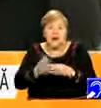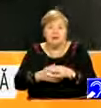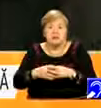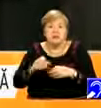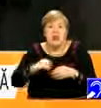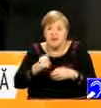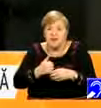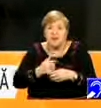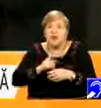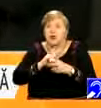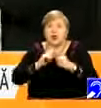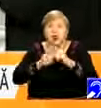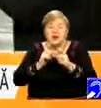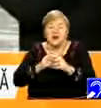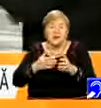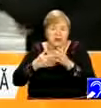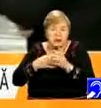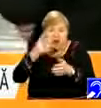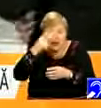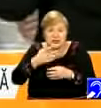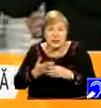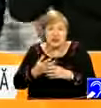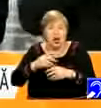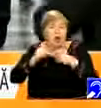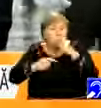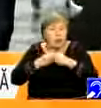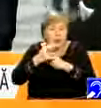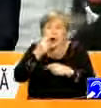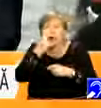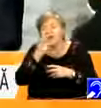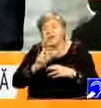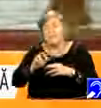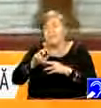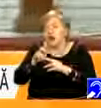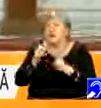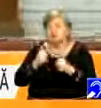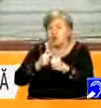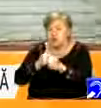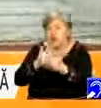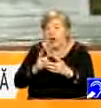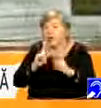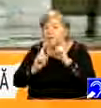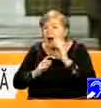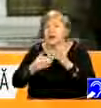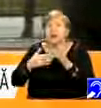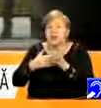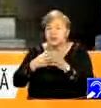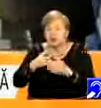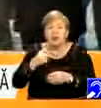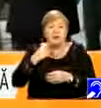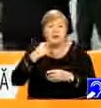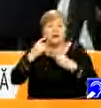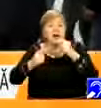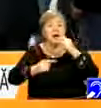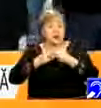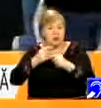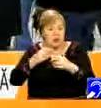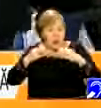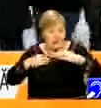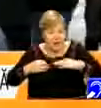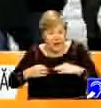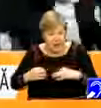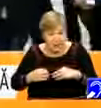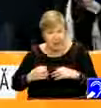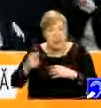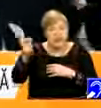voință politică, iar după aia vedem care vor fi pașii de urmat, dacă se va ajunge ca săptămâna viitoare aici în Parlament să